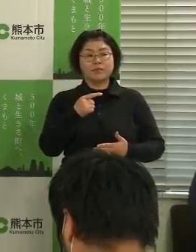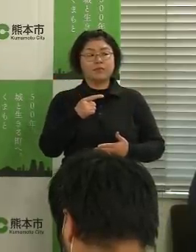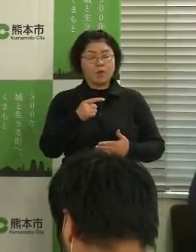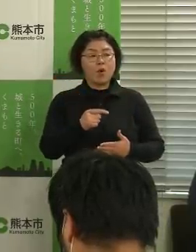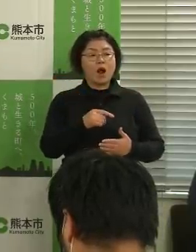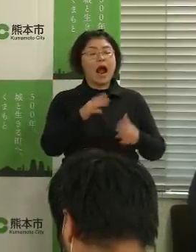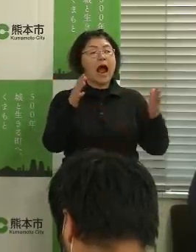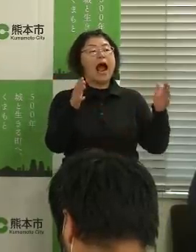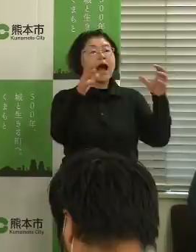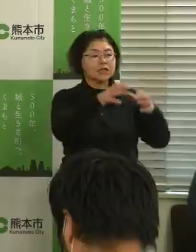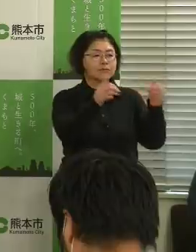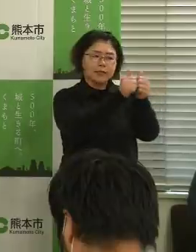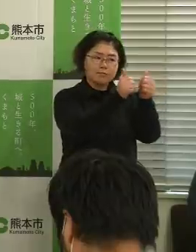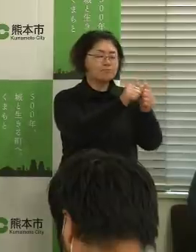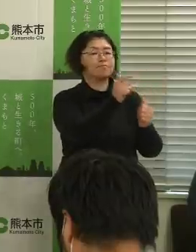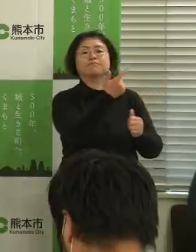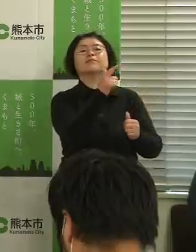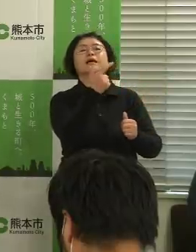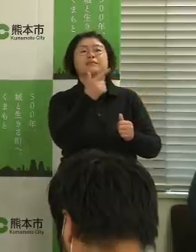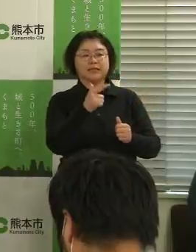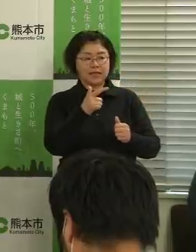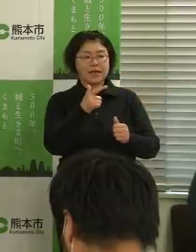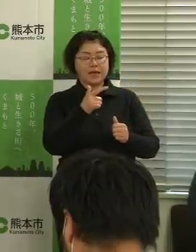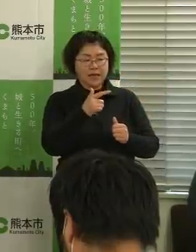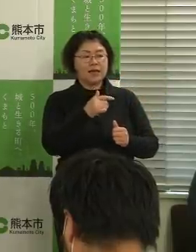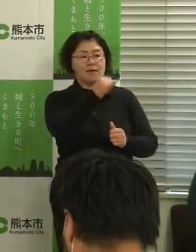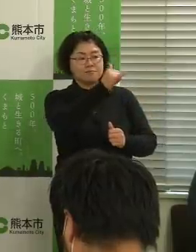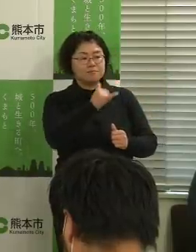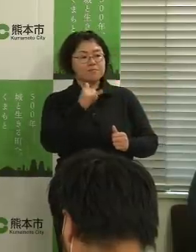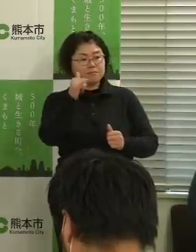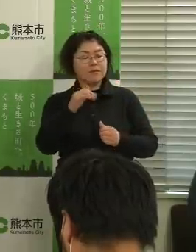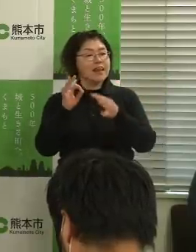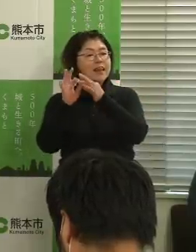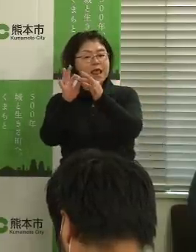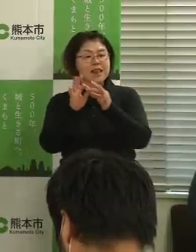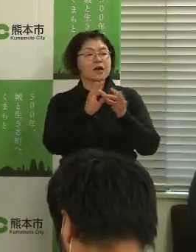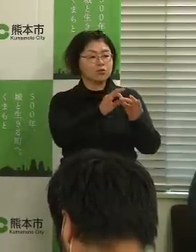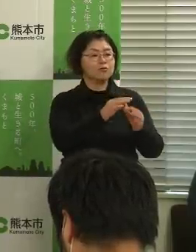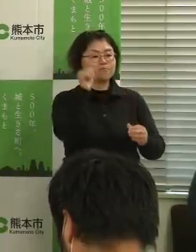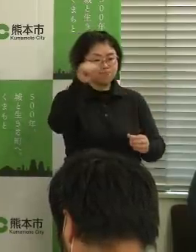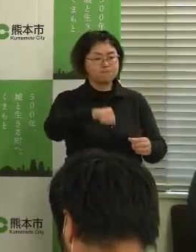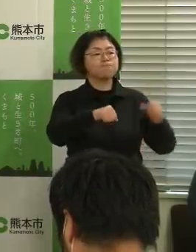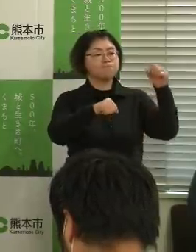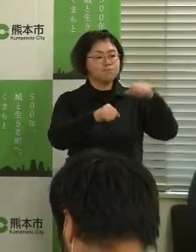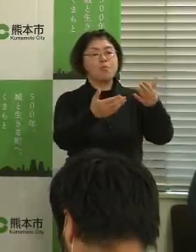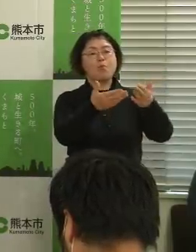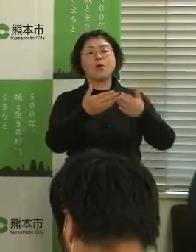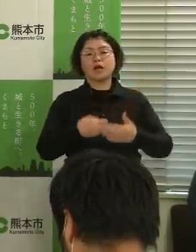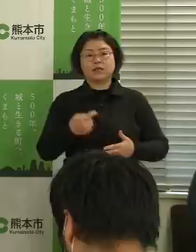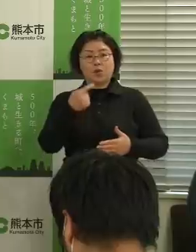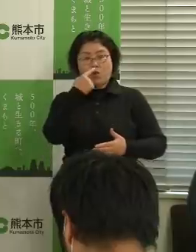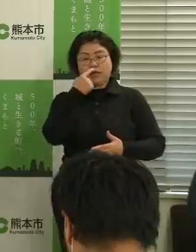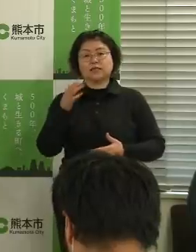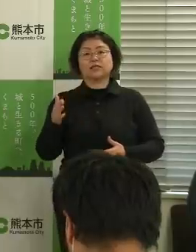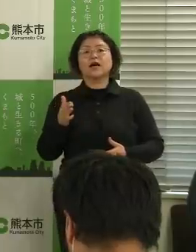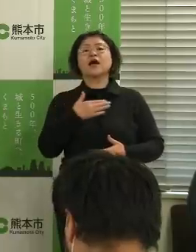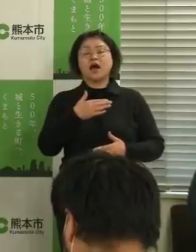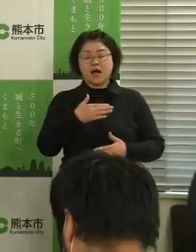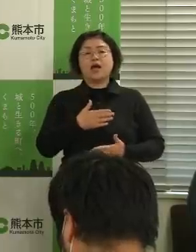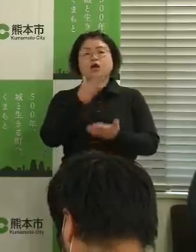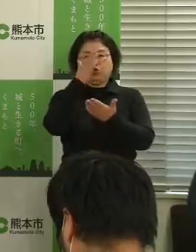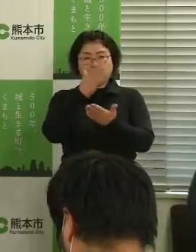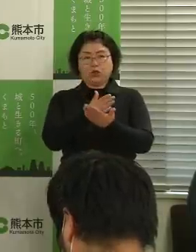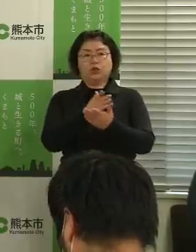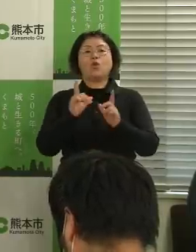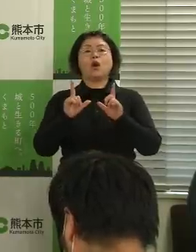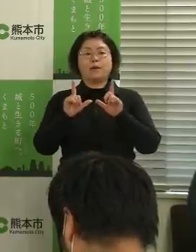もう持ち回りの協議という形になりますけれども、そういう形で合意を得て、今日私も今日の記者会見